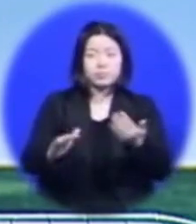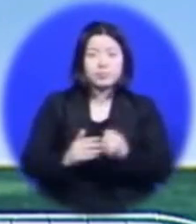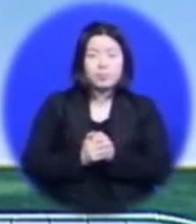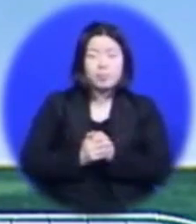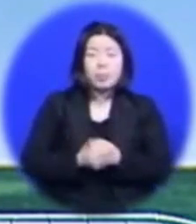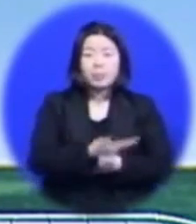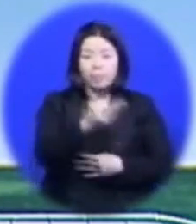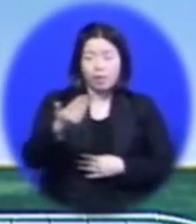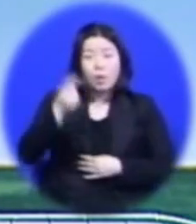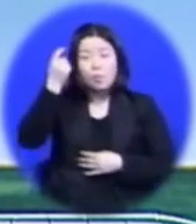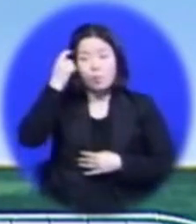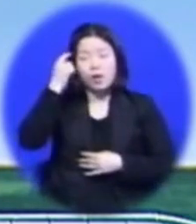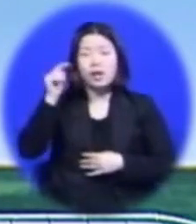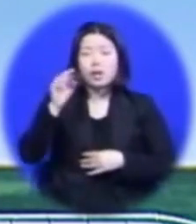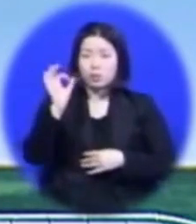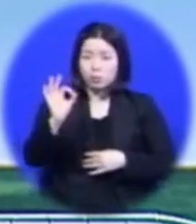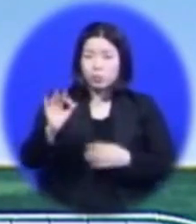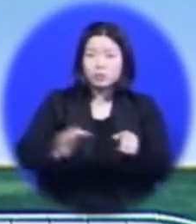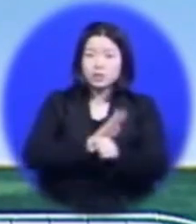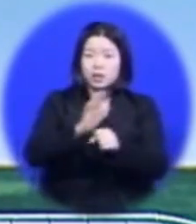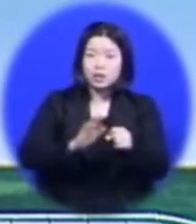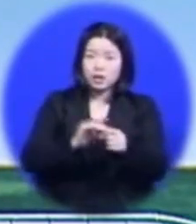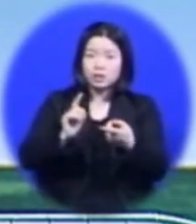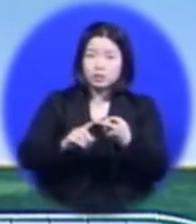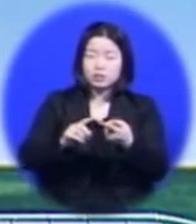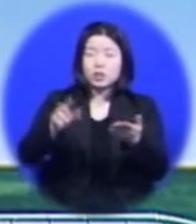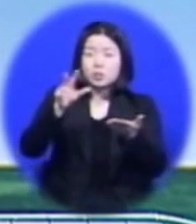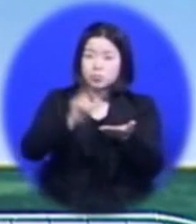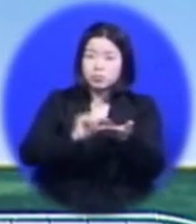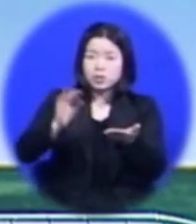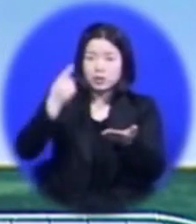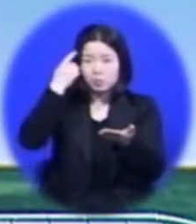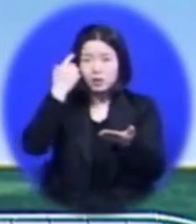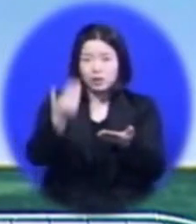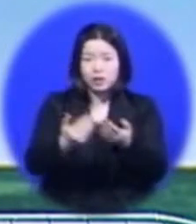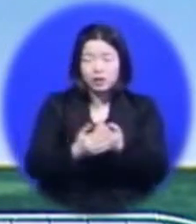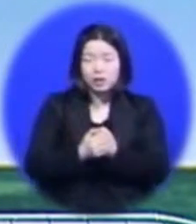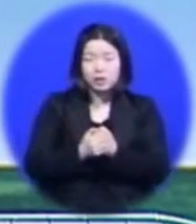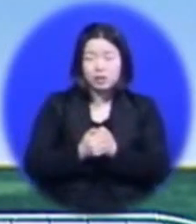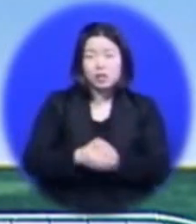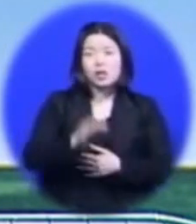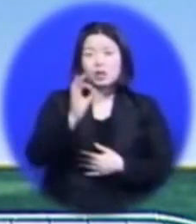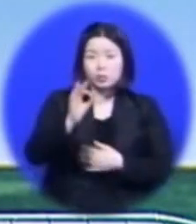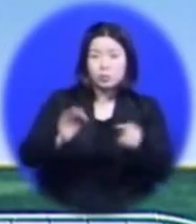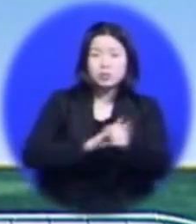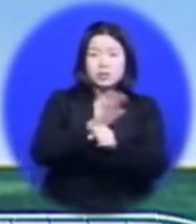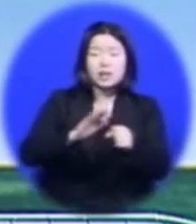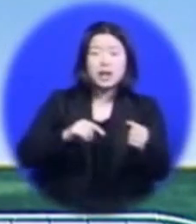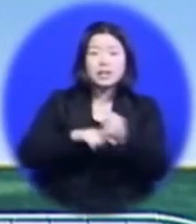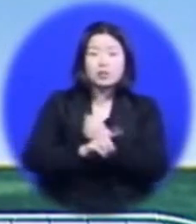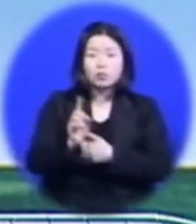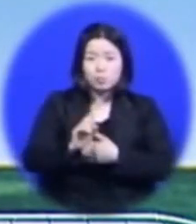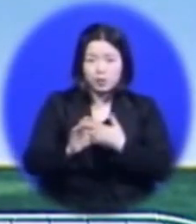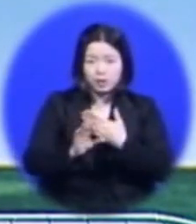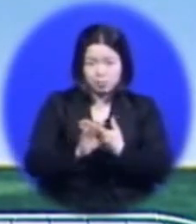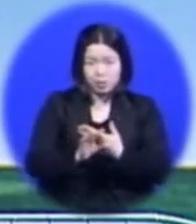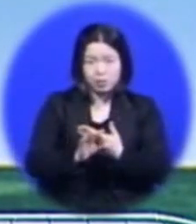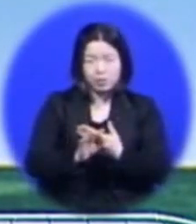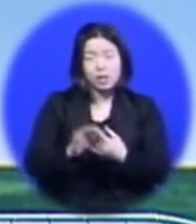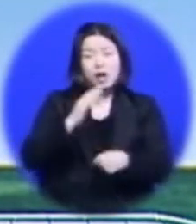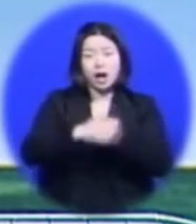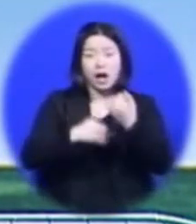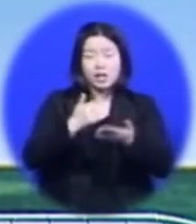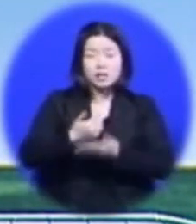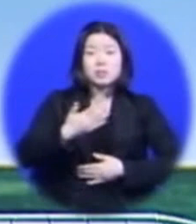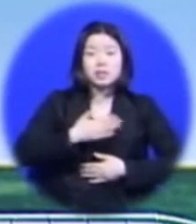여러분, 왜 이 돈을 사랑하는 게 문제가 될까요? 돈을 사랑하는 이유는